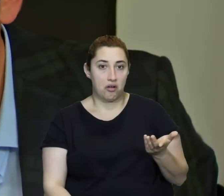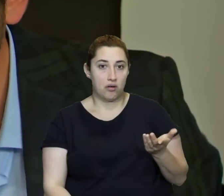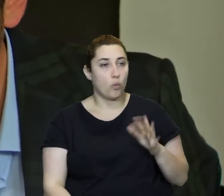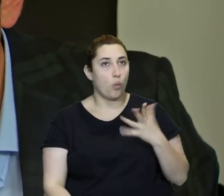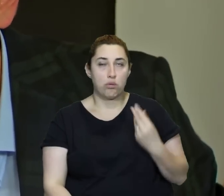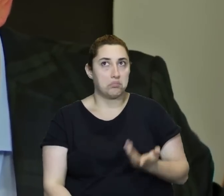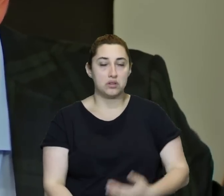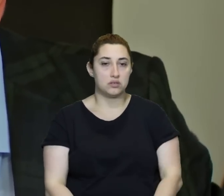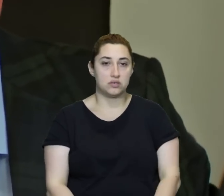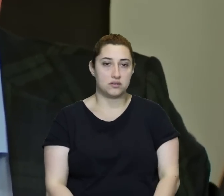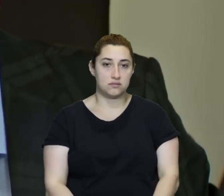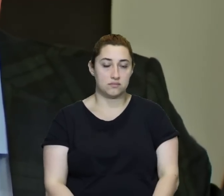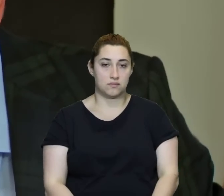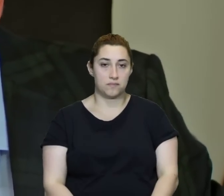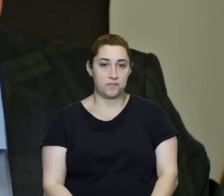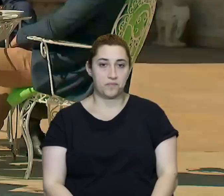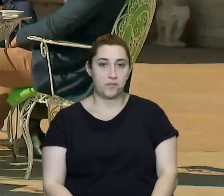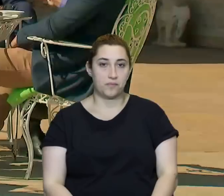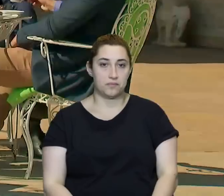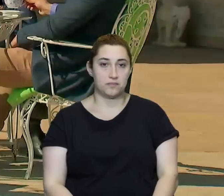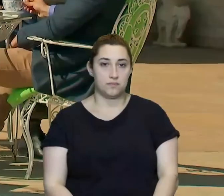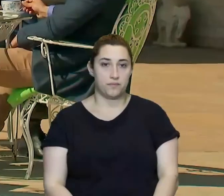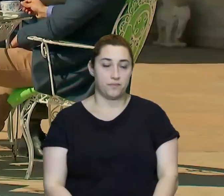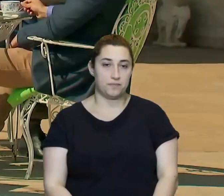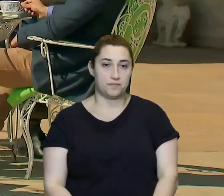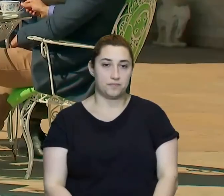Neden olmasın? Masada pasta, börek ve çay.